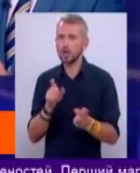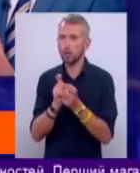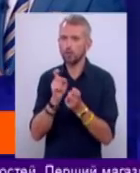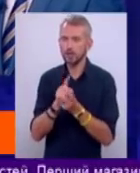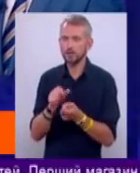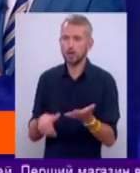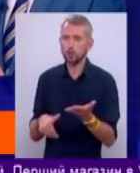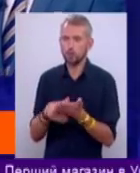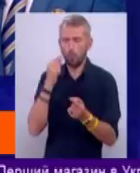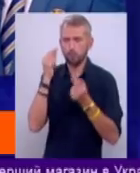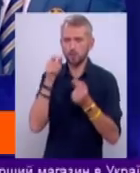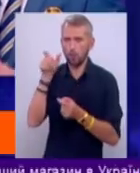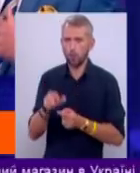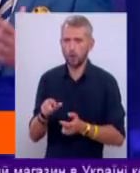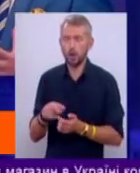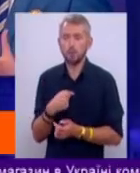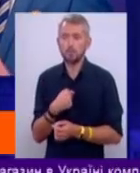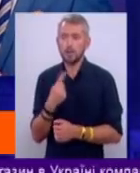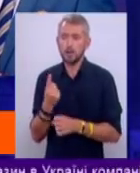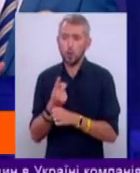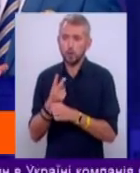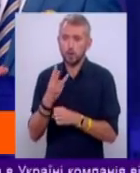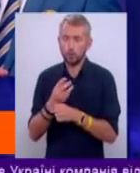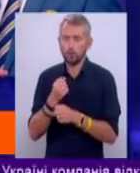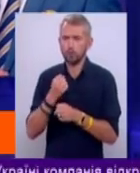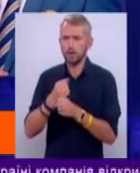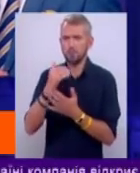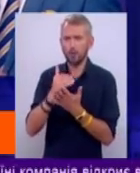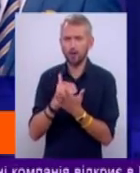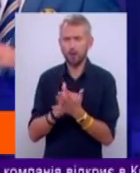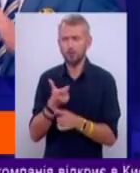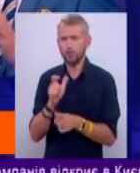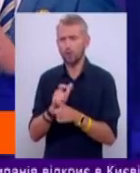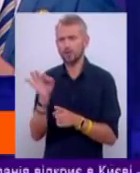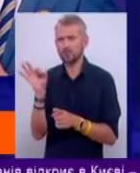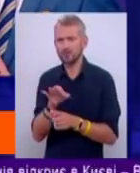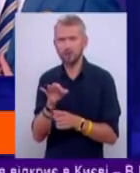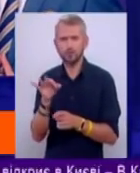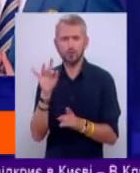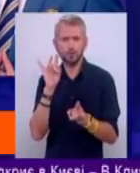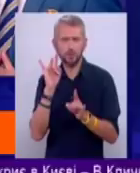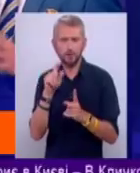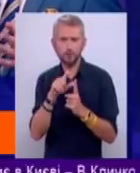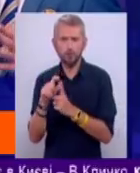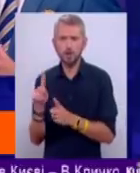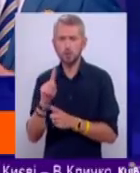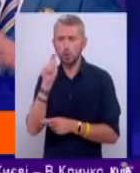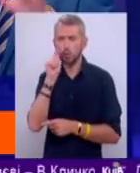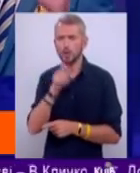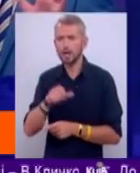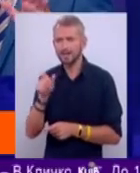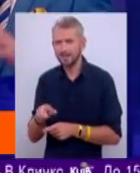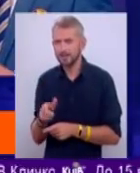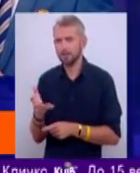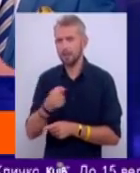за допомогою психолога. Ми неодноразово робили програми, і досить часто такі тези лунали, що українці, ну,